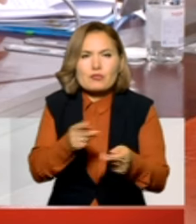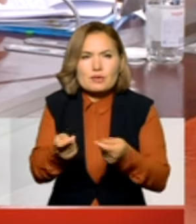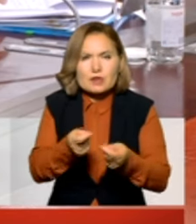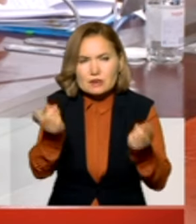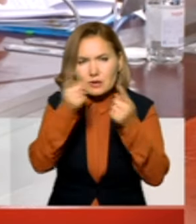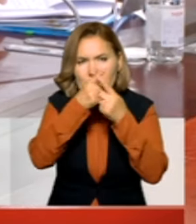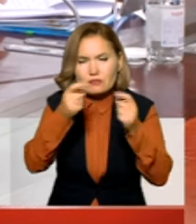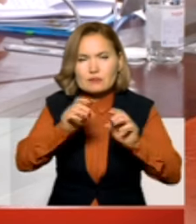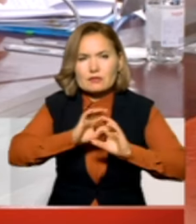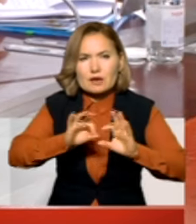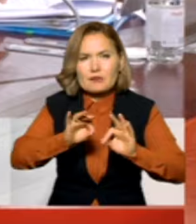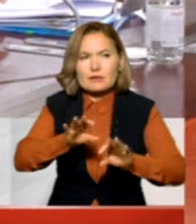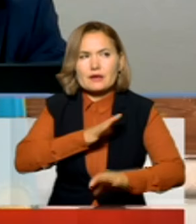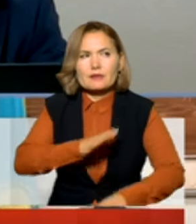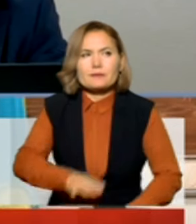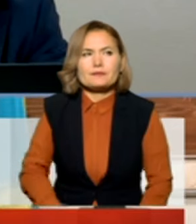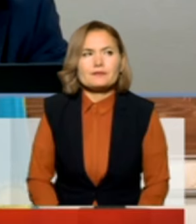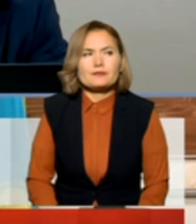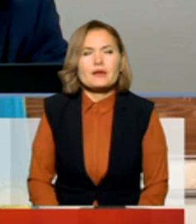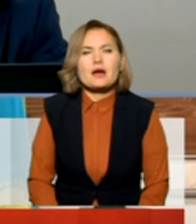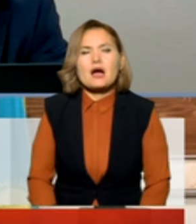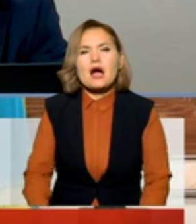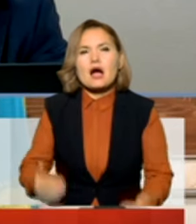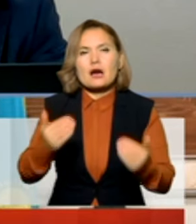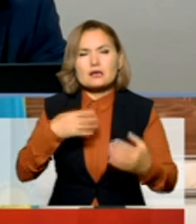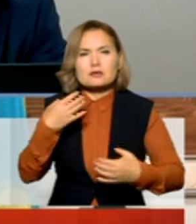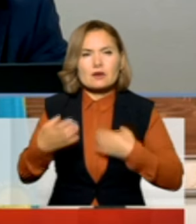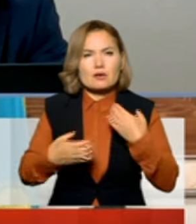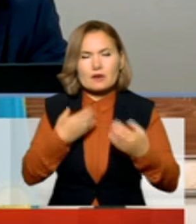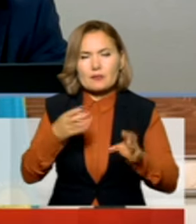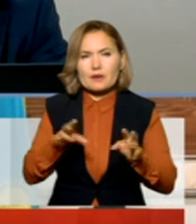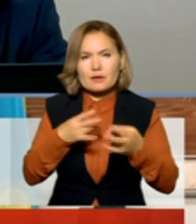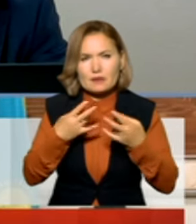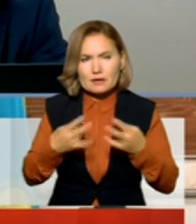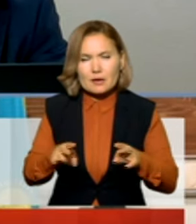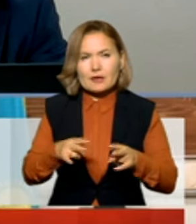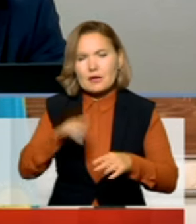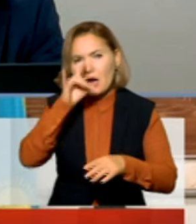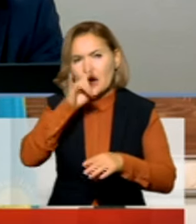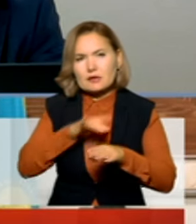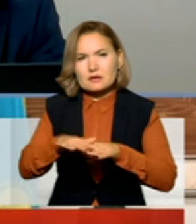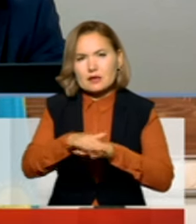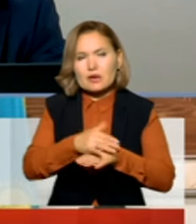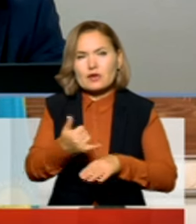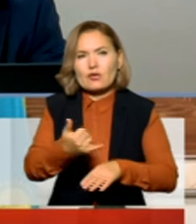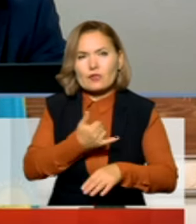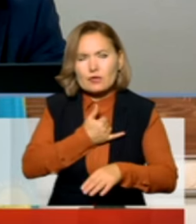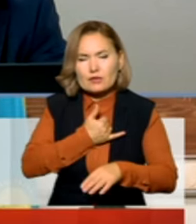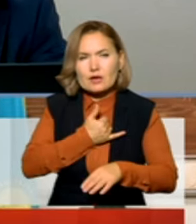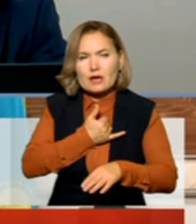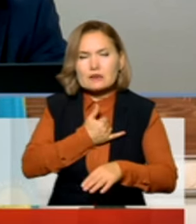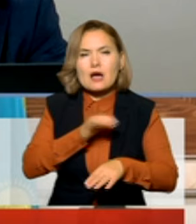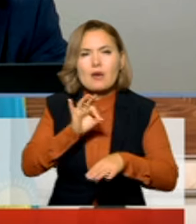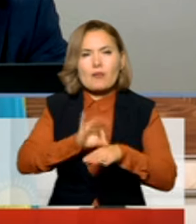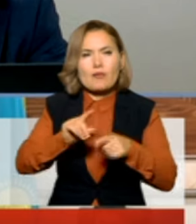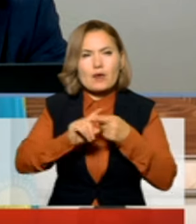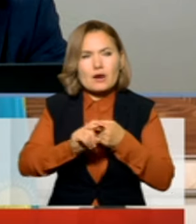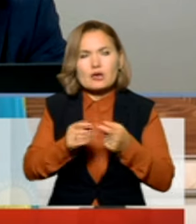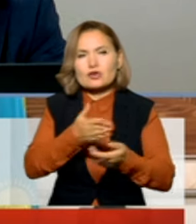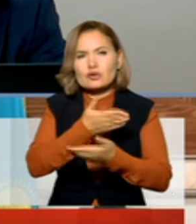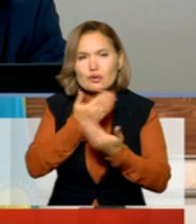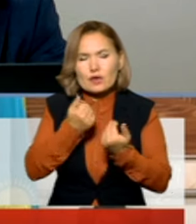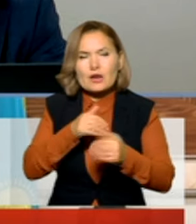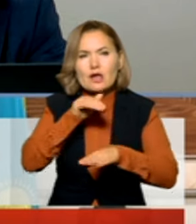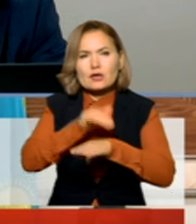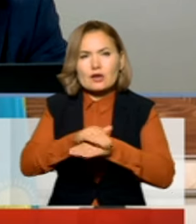мәлімдеді. Әзірге алаңдауға негіз жоқ. Қазақстанда қауіпті індетті жұқтырудың бірде бір